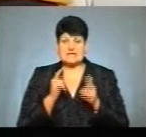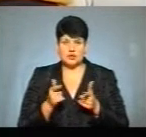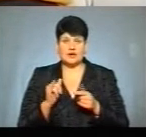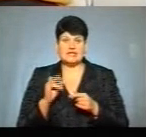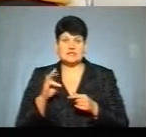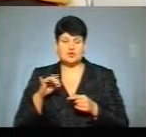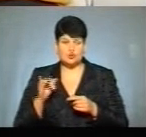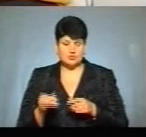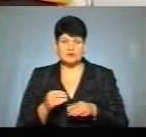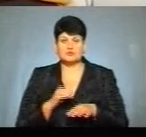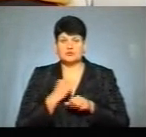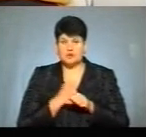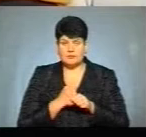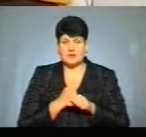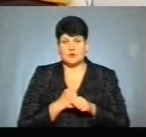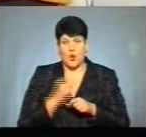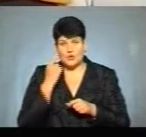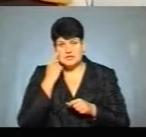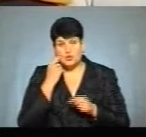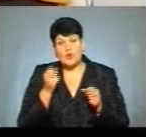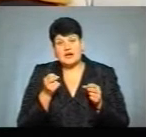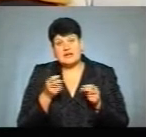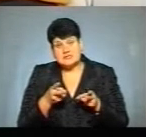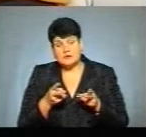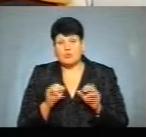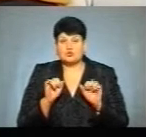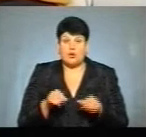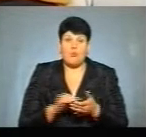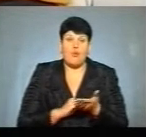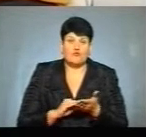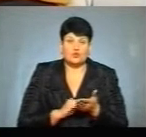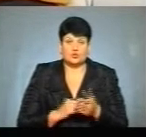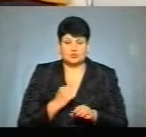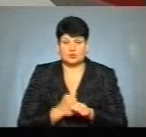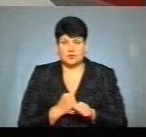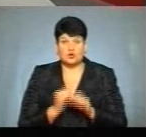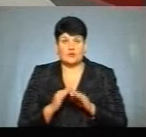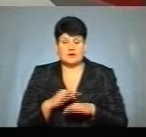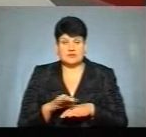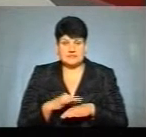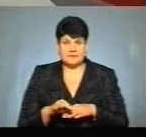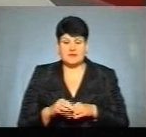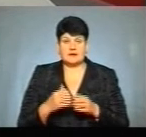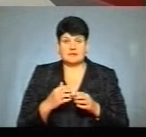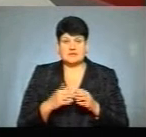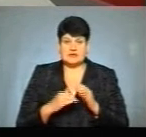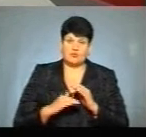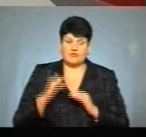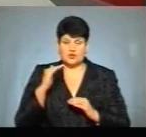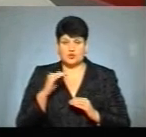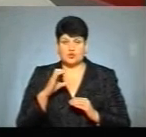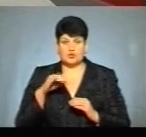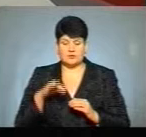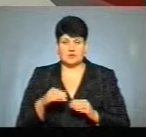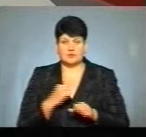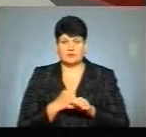інструкції здійснять оцінку ризиків імовірного повторного вчинення факту домашнього насильства. При середньому високому ступені